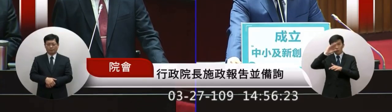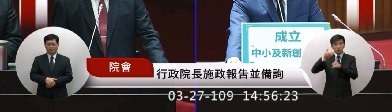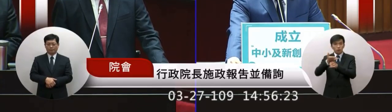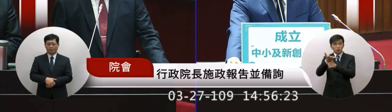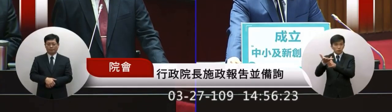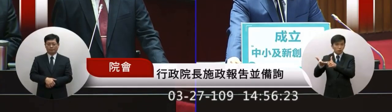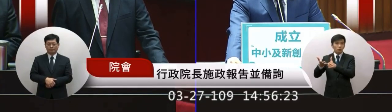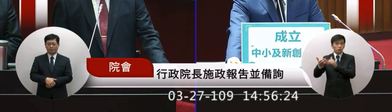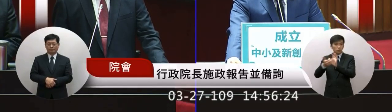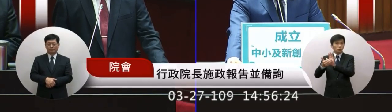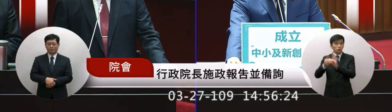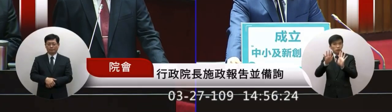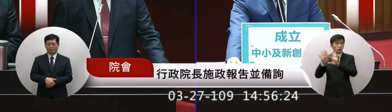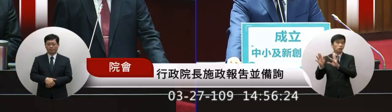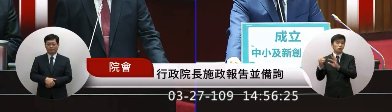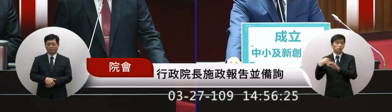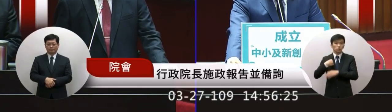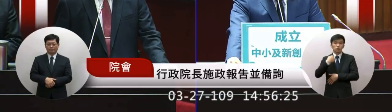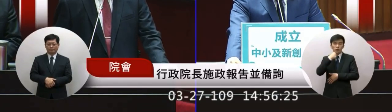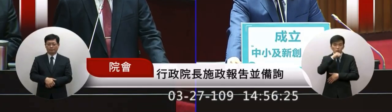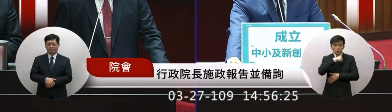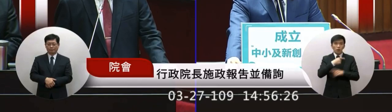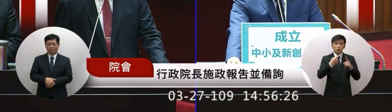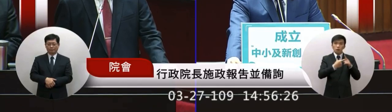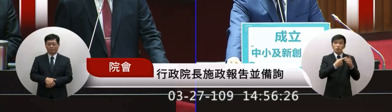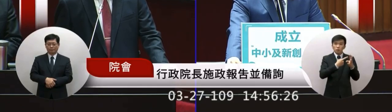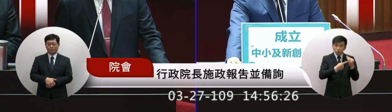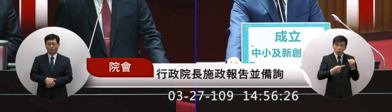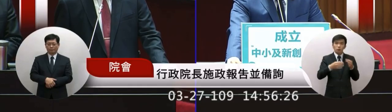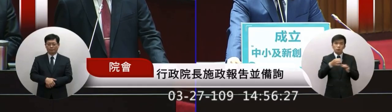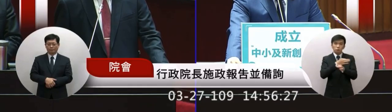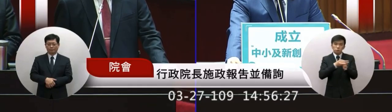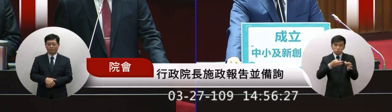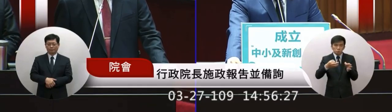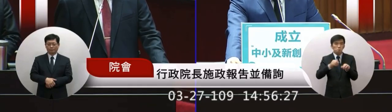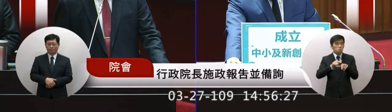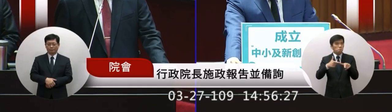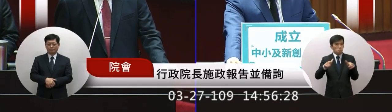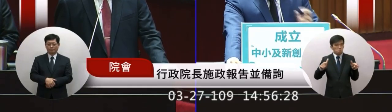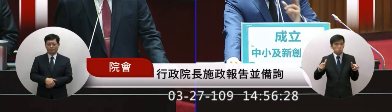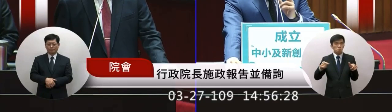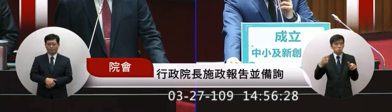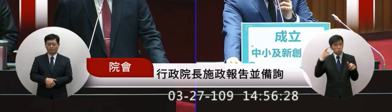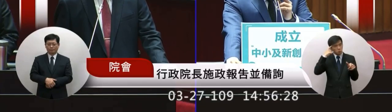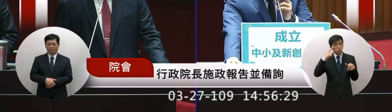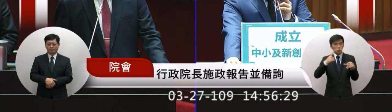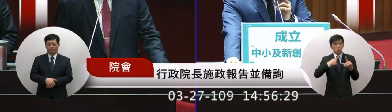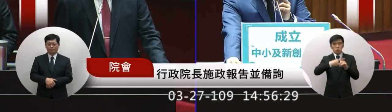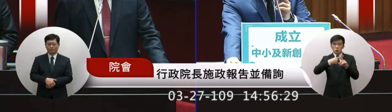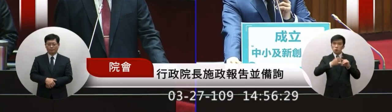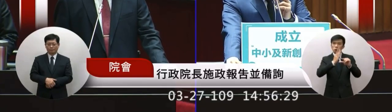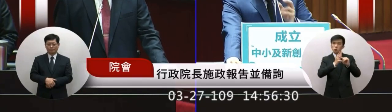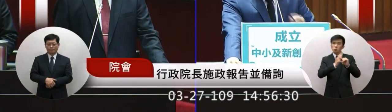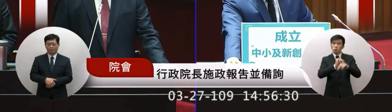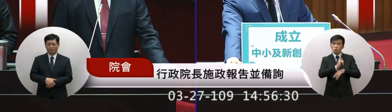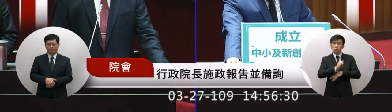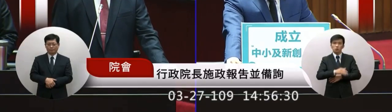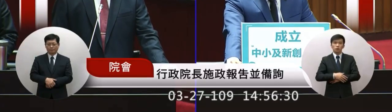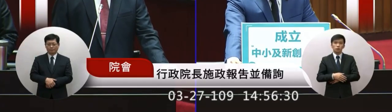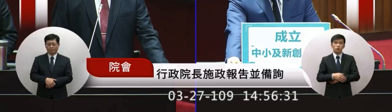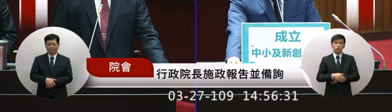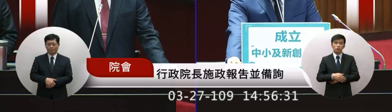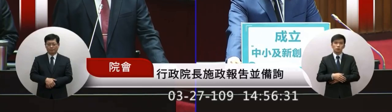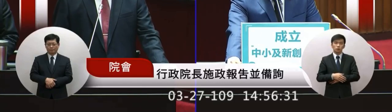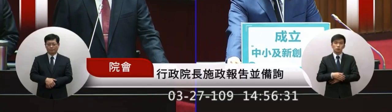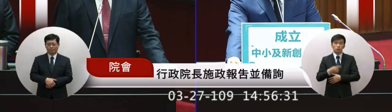实我们台湾不管说在人口啦、经济方面，其实都是一个具有一个中型的规模啦、中型的经济个体哈。其